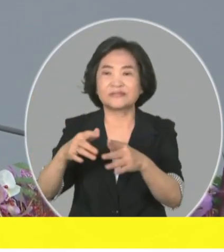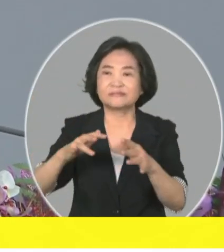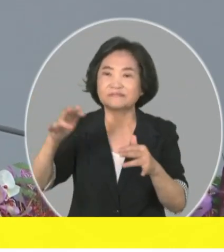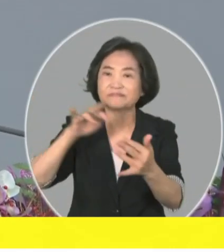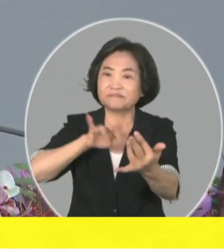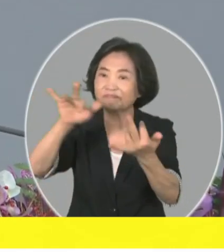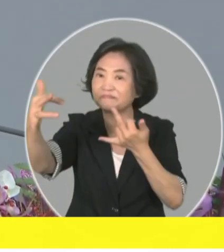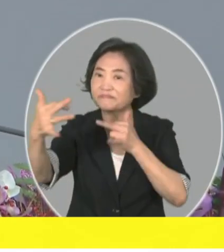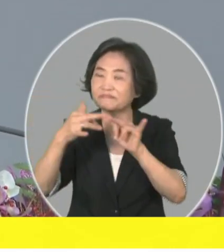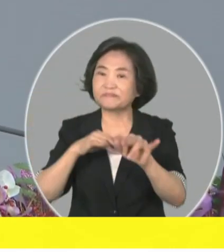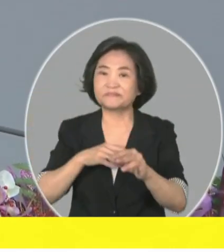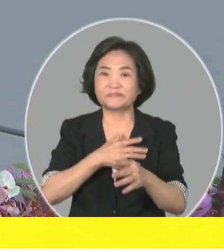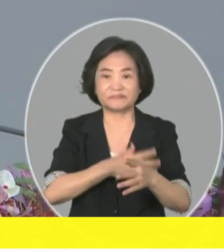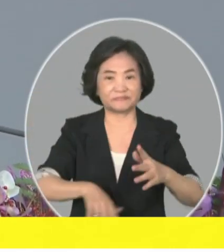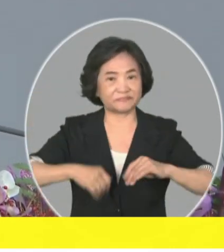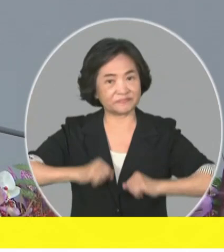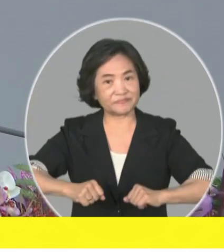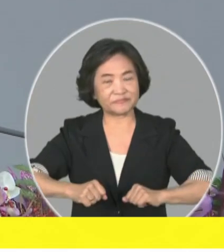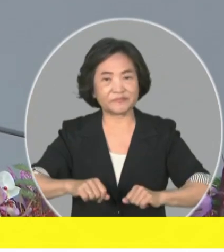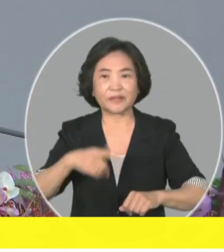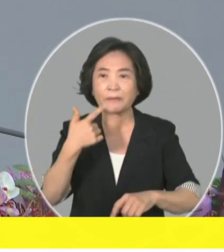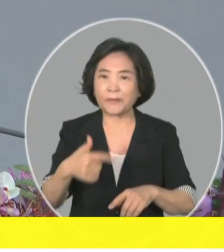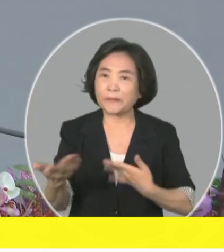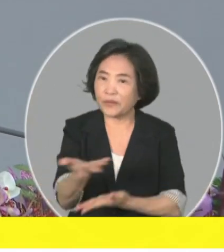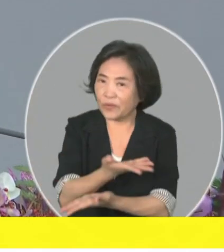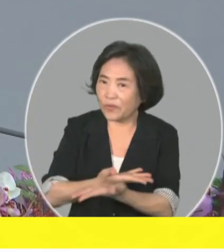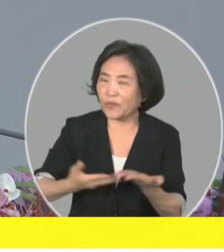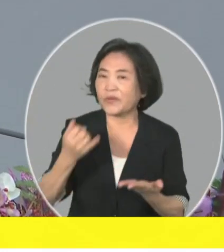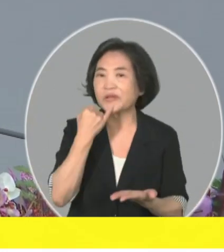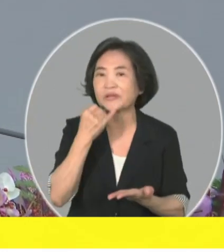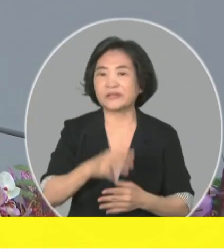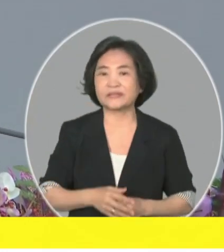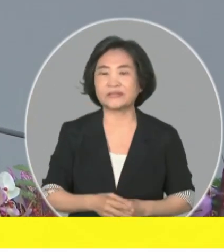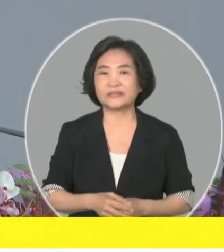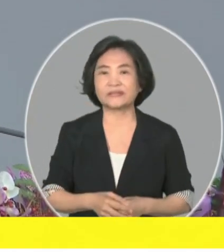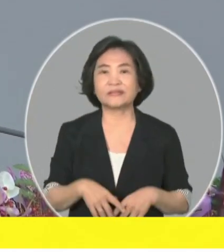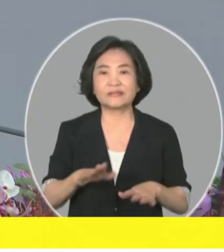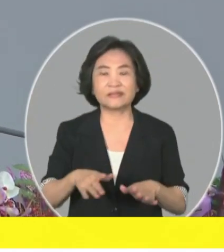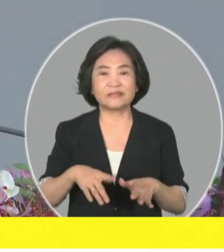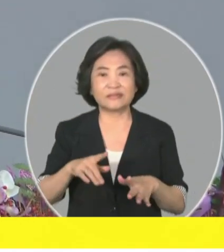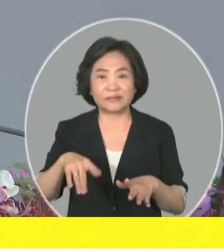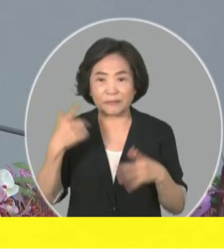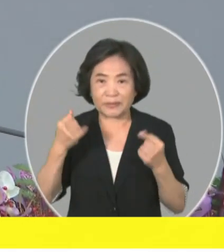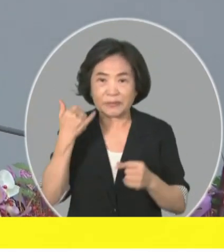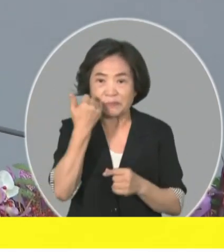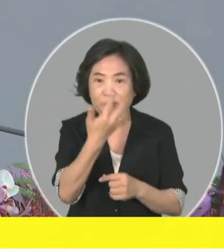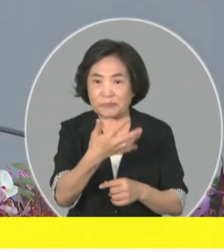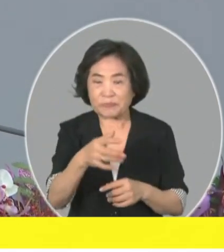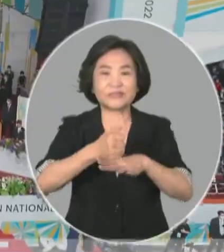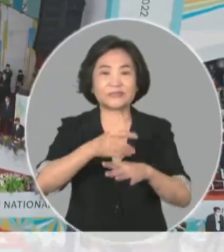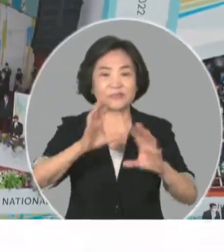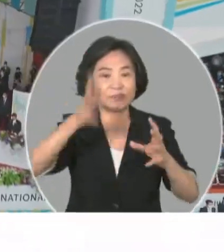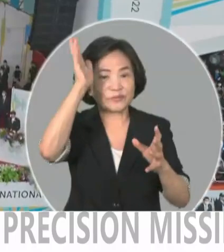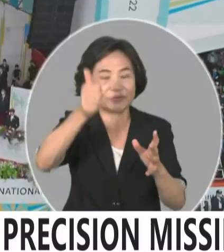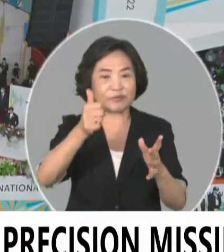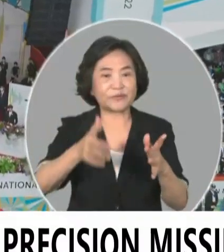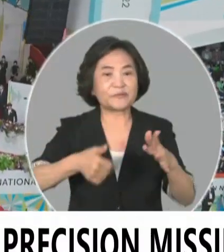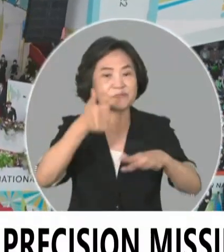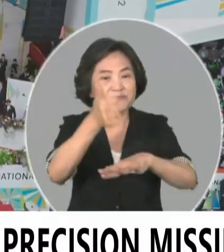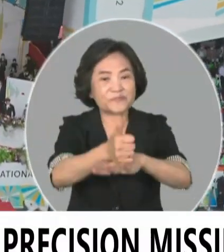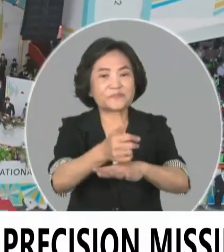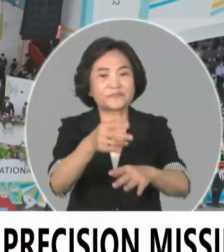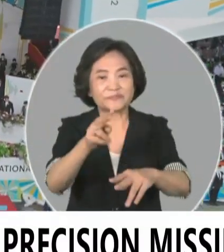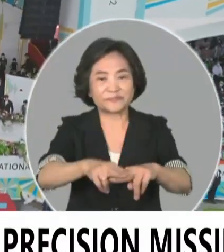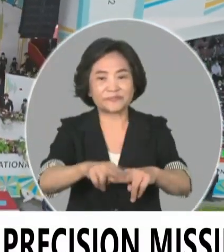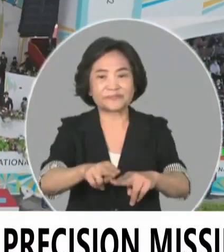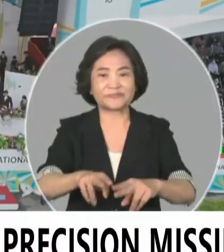间健康有序的交流，进而舒缓台海的紧张情势。 Following her